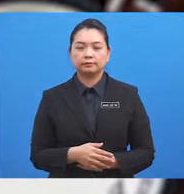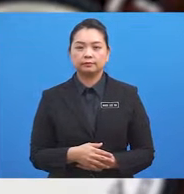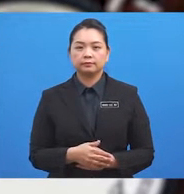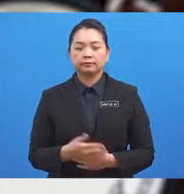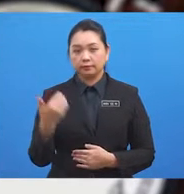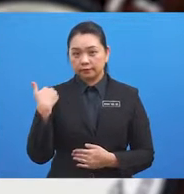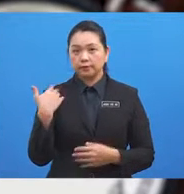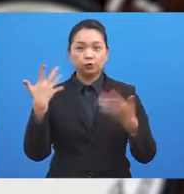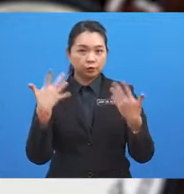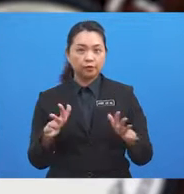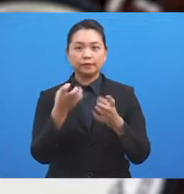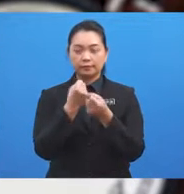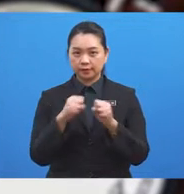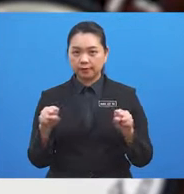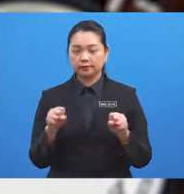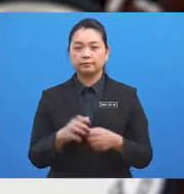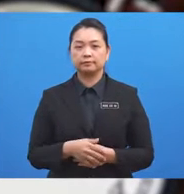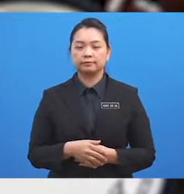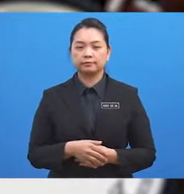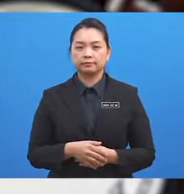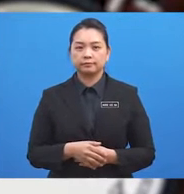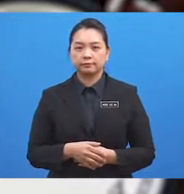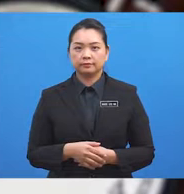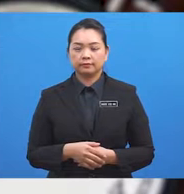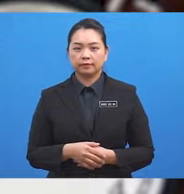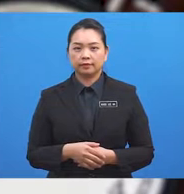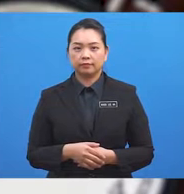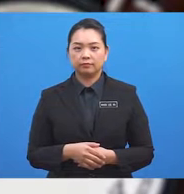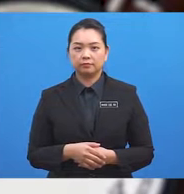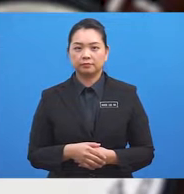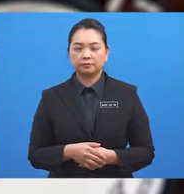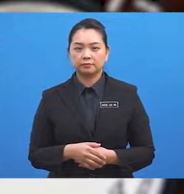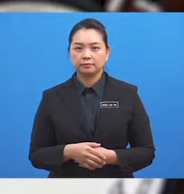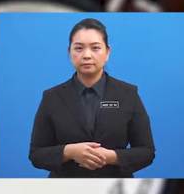Adakah kamu sudah bersedia? Mari kita teruskan.